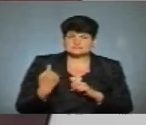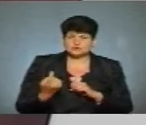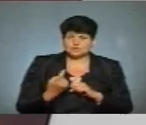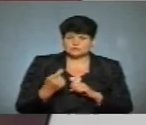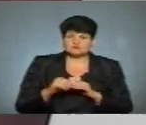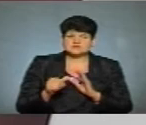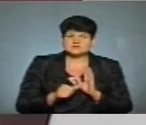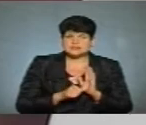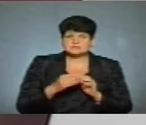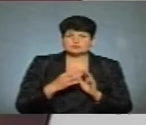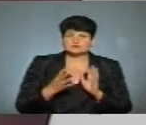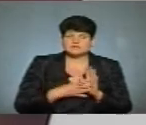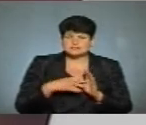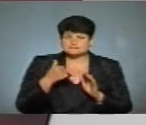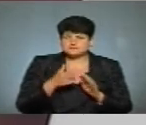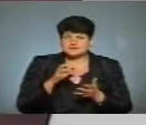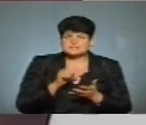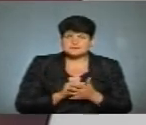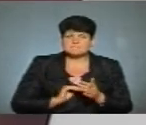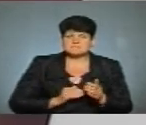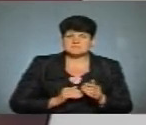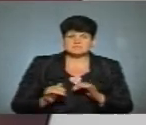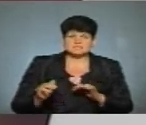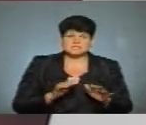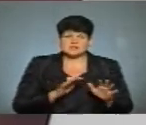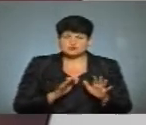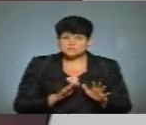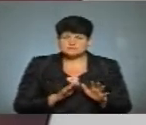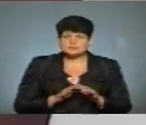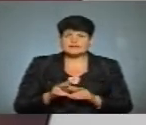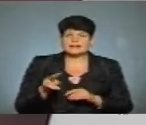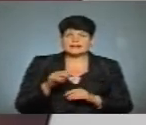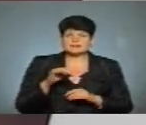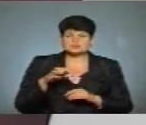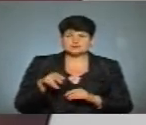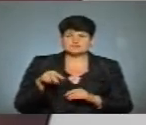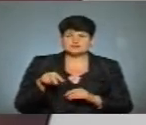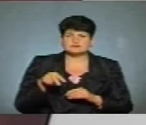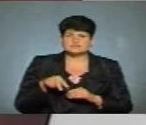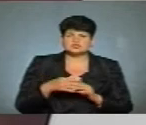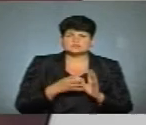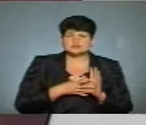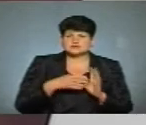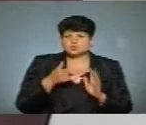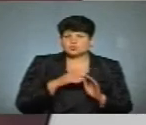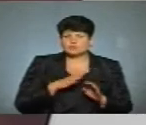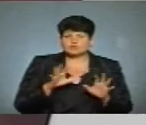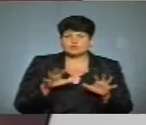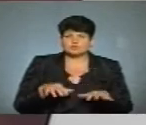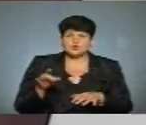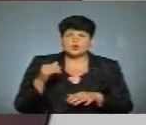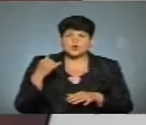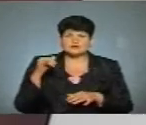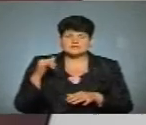У 16-19 роках займався підприємницькою діяльністю і з листопада 2019 року був головою